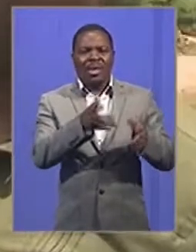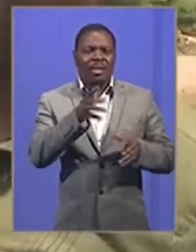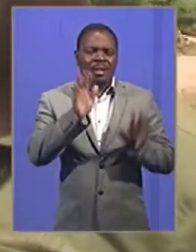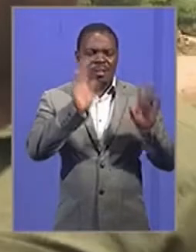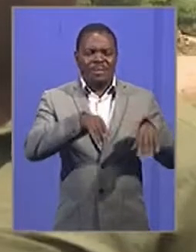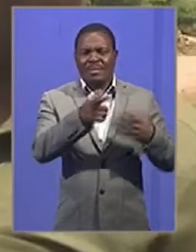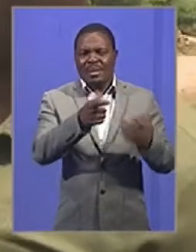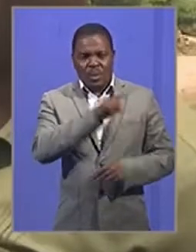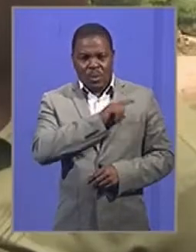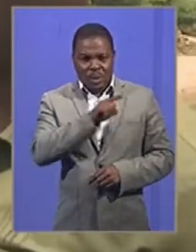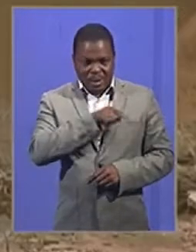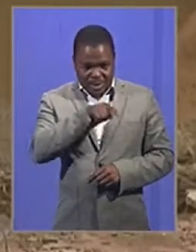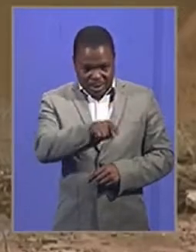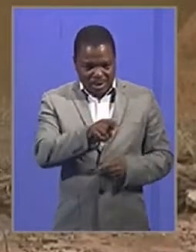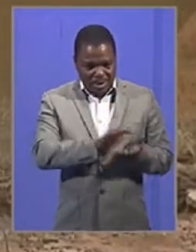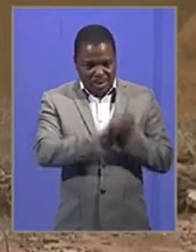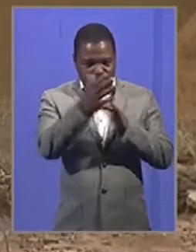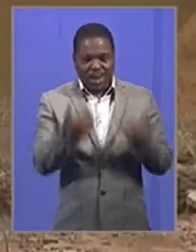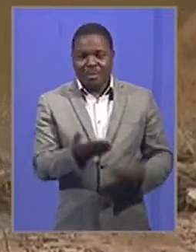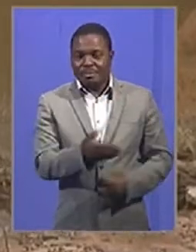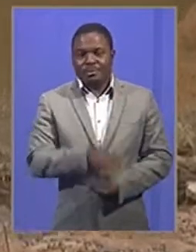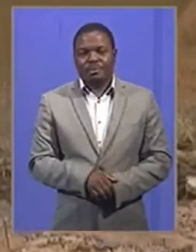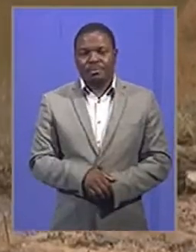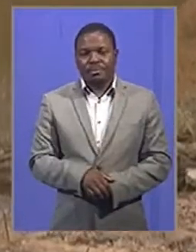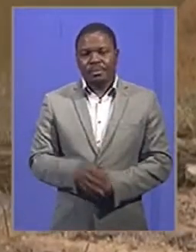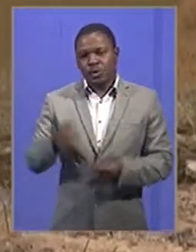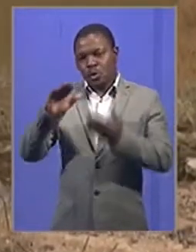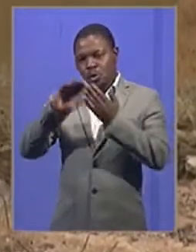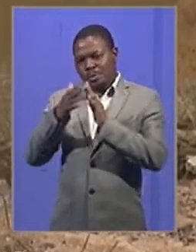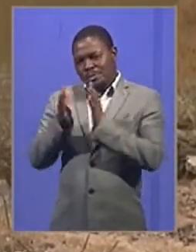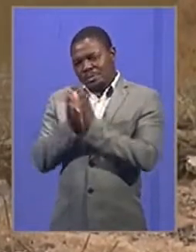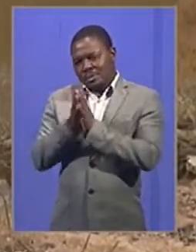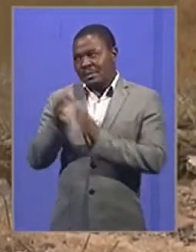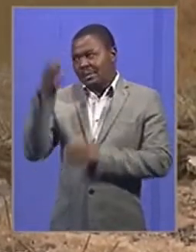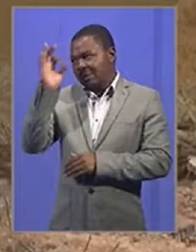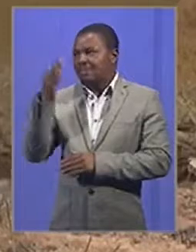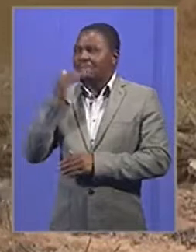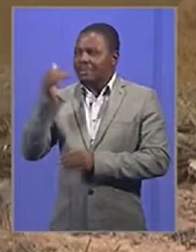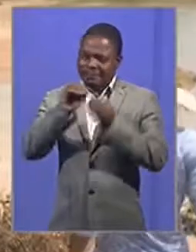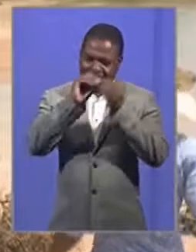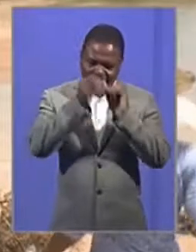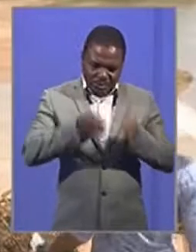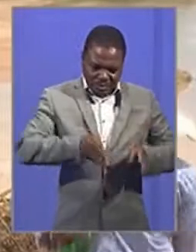bogologolo ka gore ke lona le le tsamaile. Baagi ba lopile puso go itlhaganelela go baakanya marugo le ditsela tse di